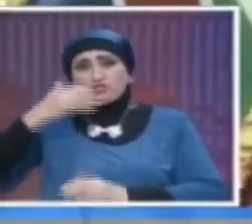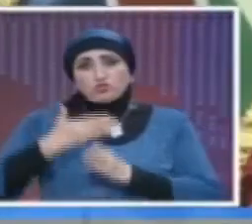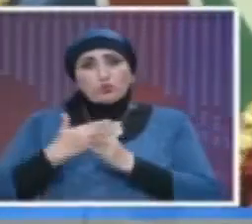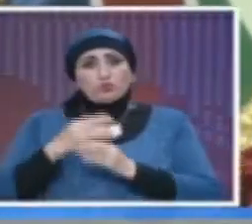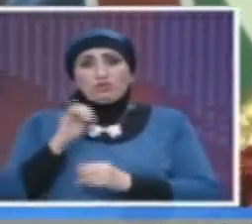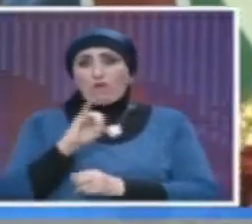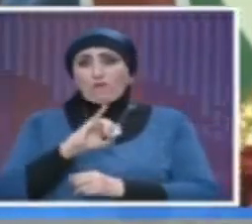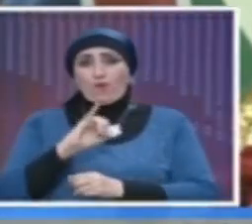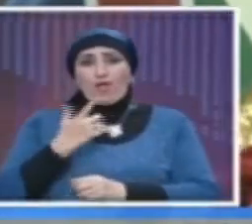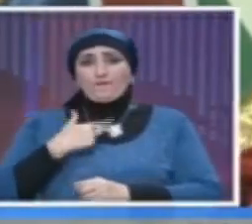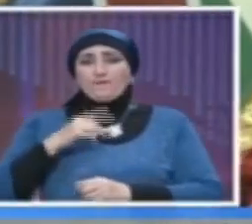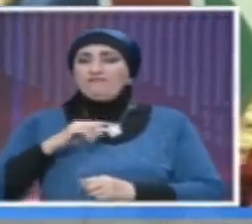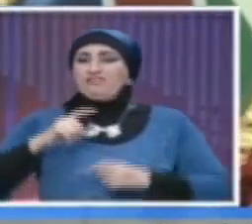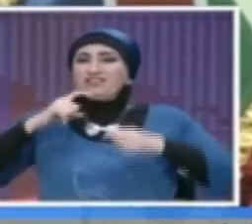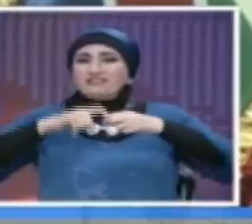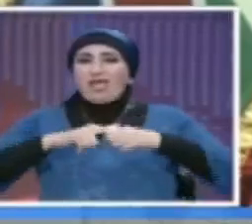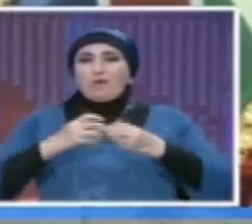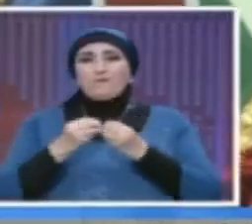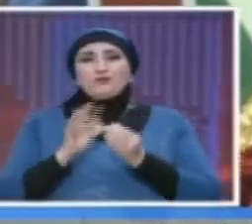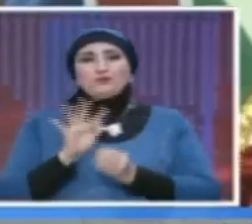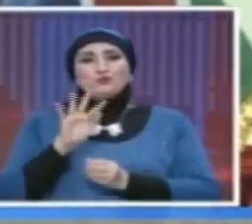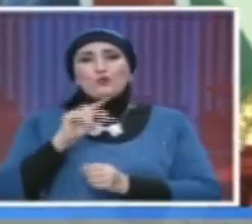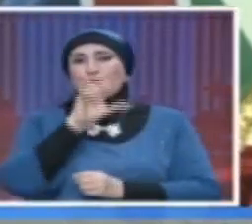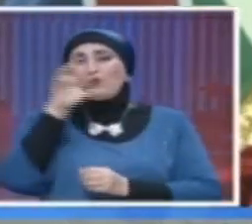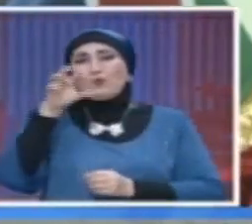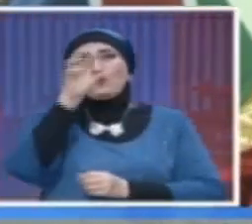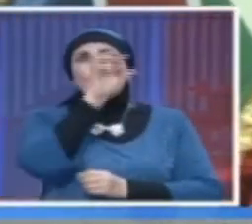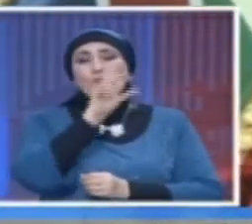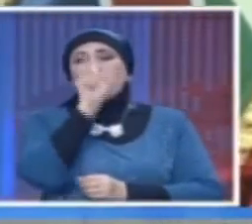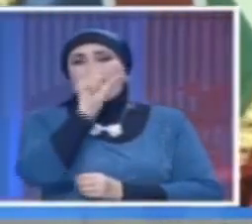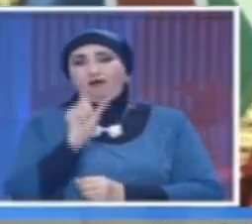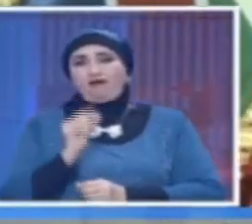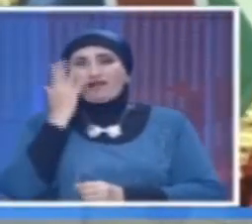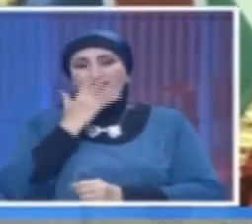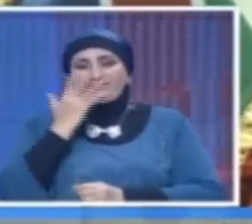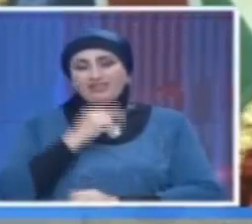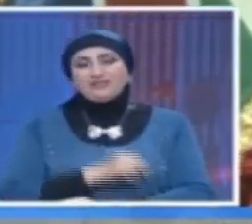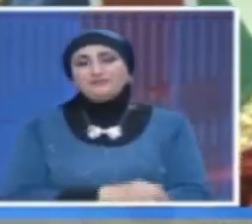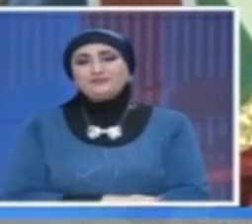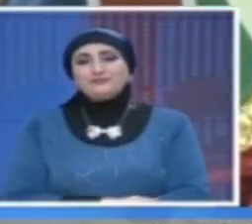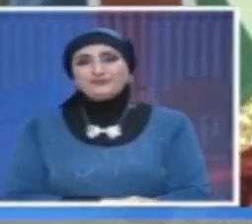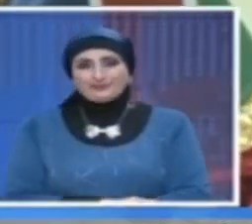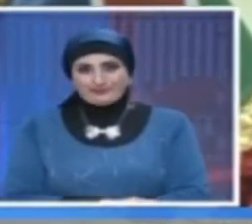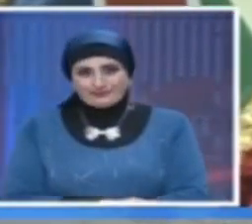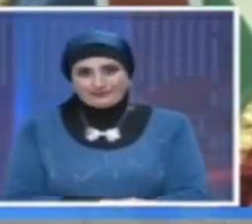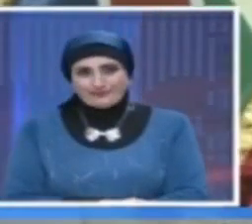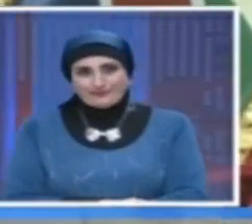عظيم الأثر في دعم التعاون بين شعوب القارة الإفريقية.